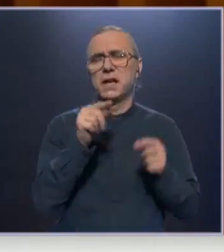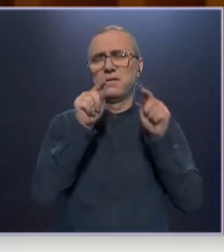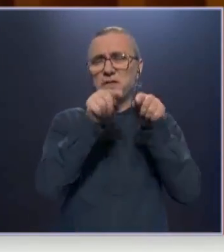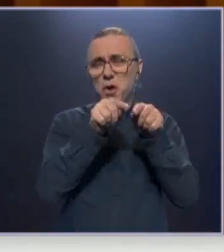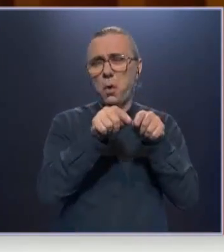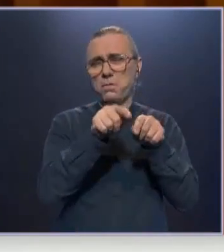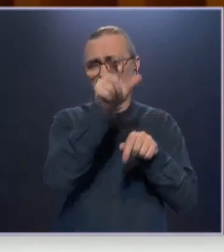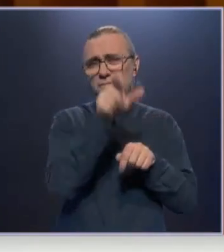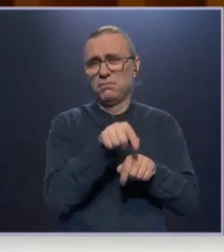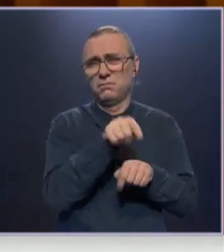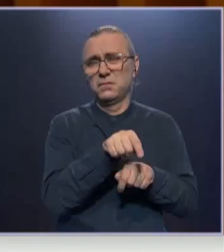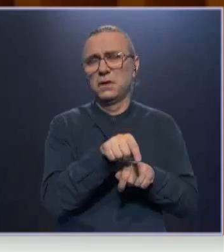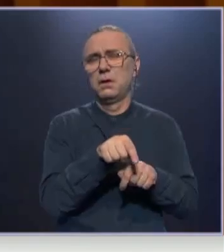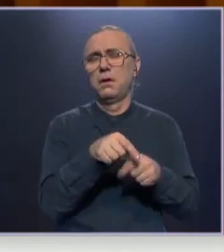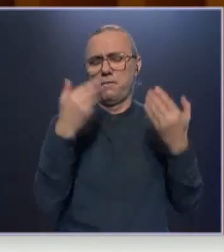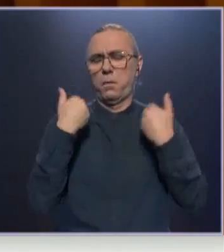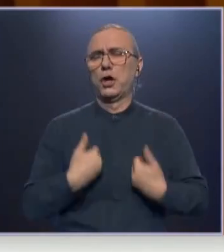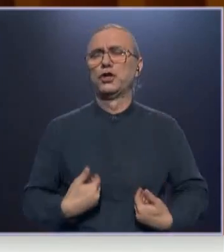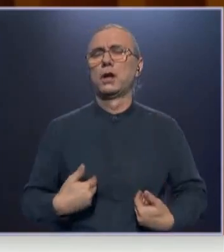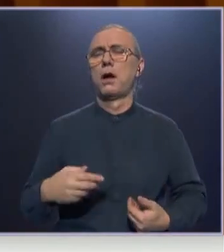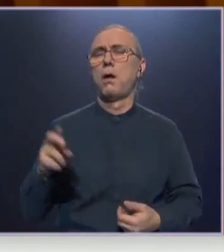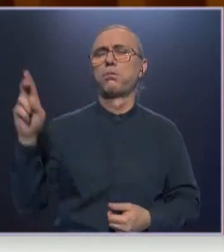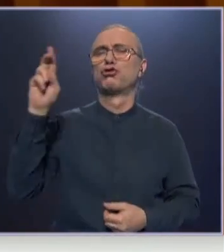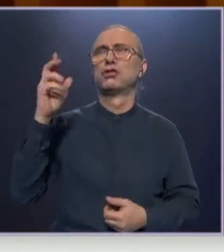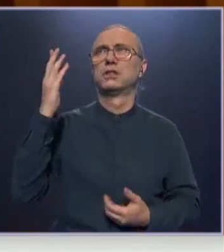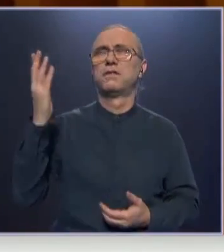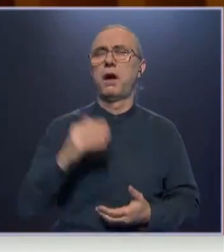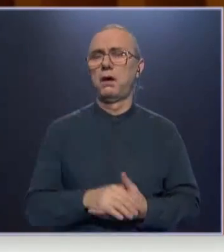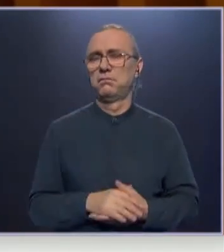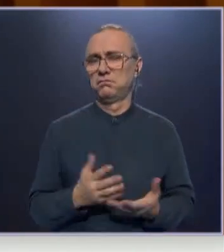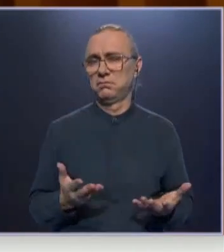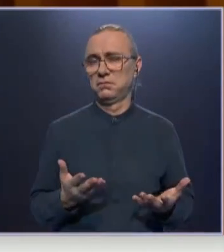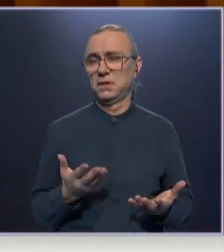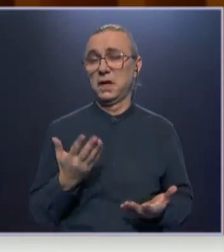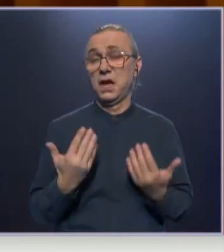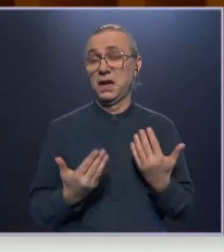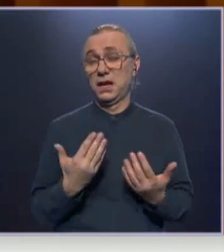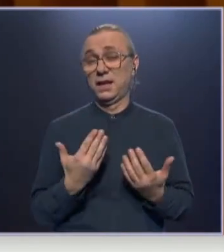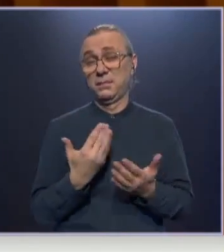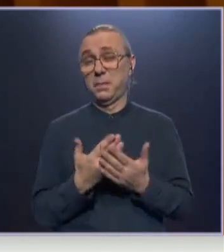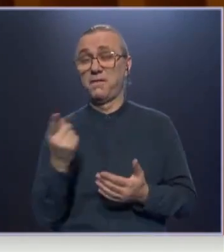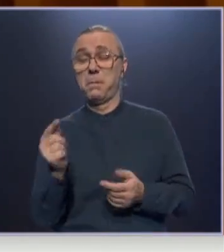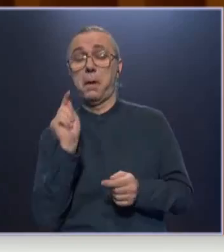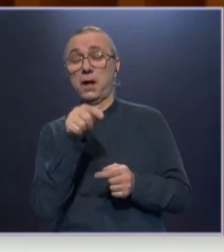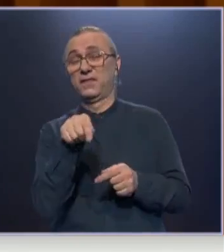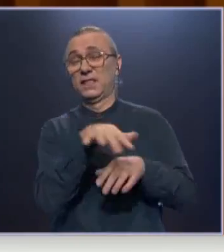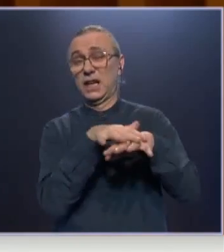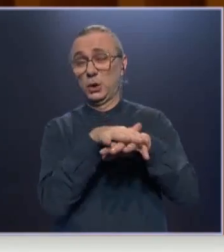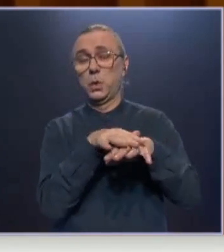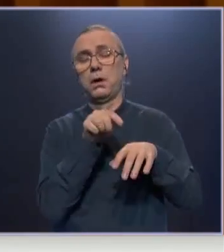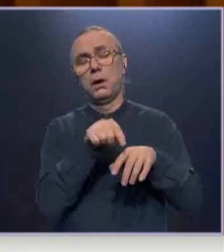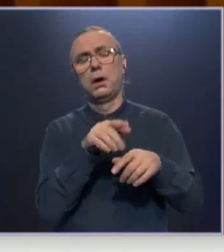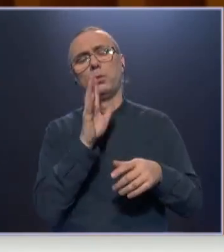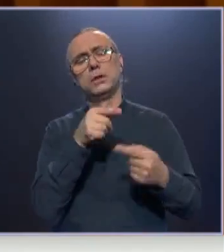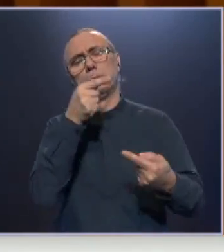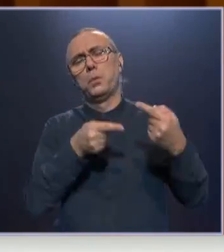в прямом смысле воплощение божества. И если вы окажетесь в их среде и станете возражать, вас